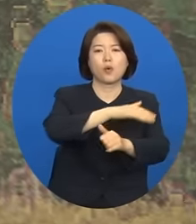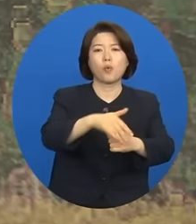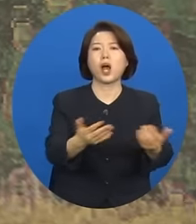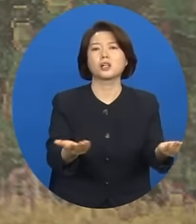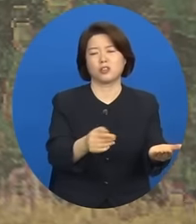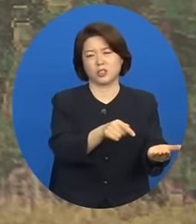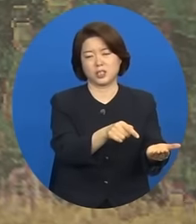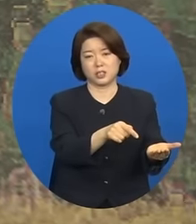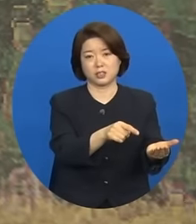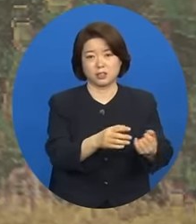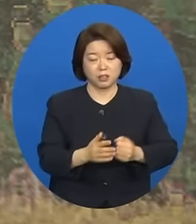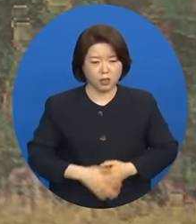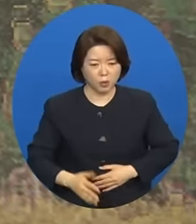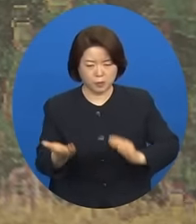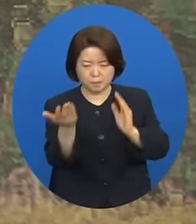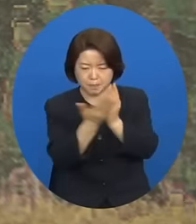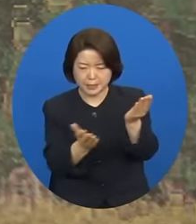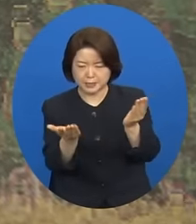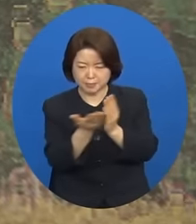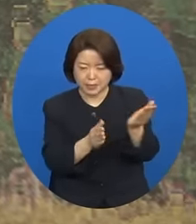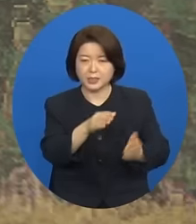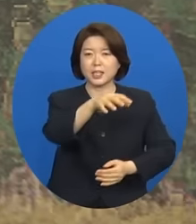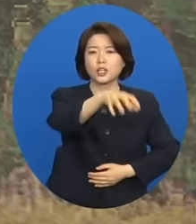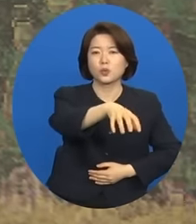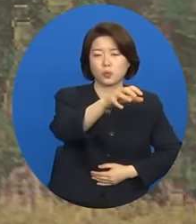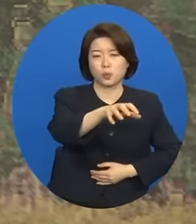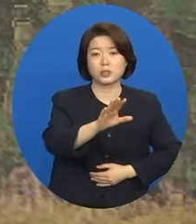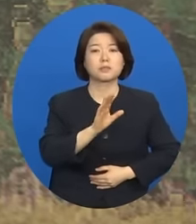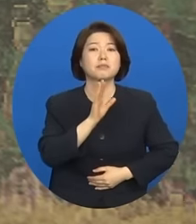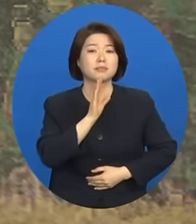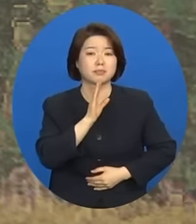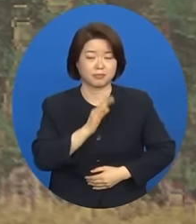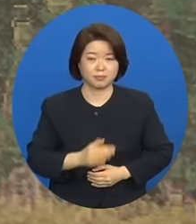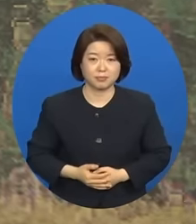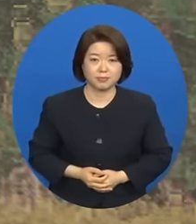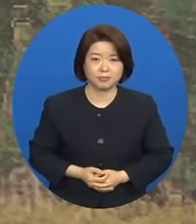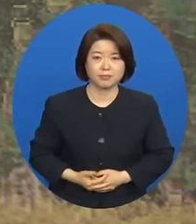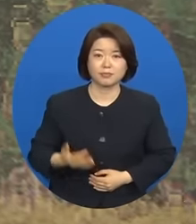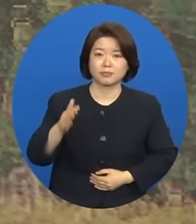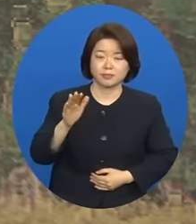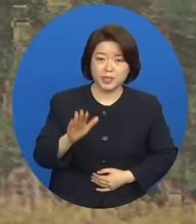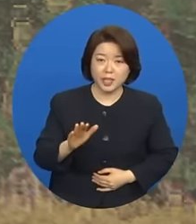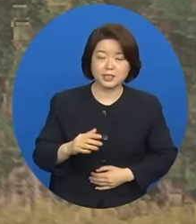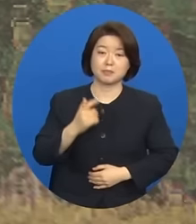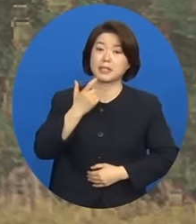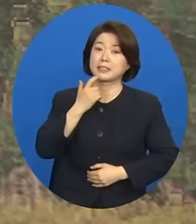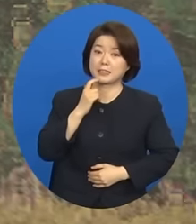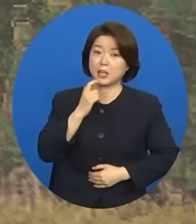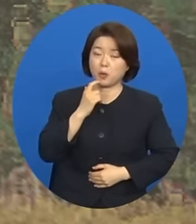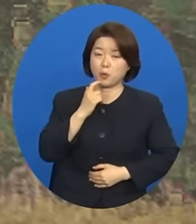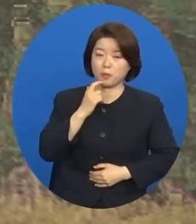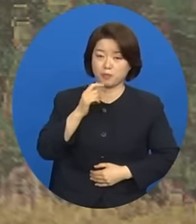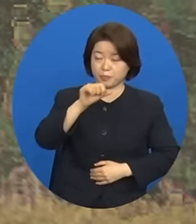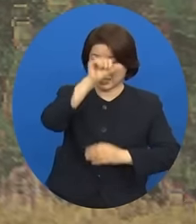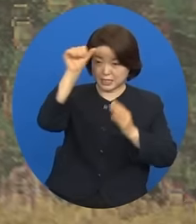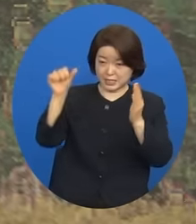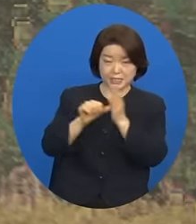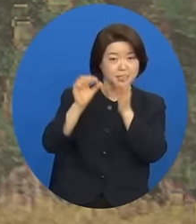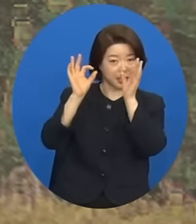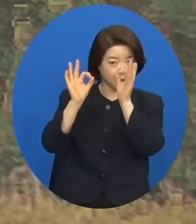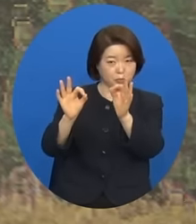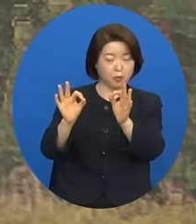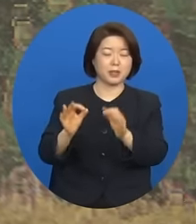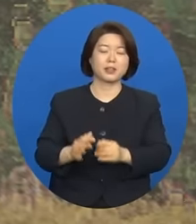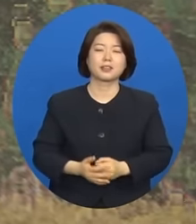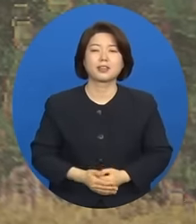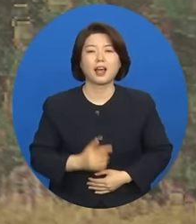아주 부정적인 장소임이 분명합니다. 하지만 여러분, 이제 야곱의 일생을 보시면요,